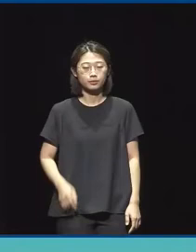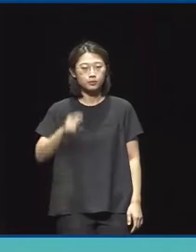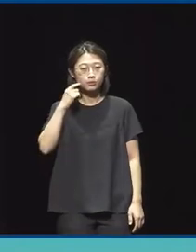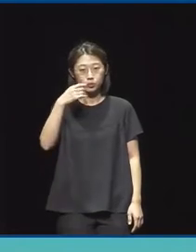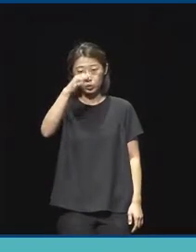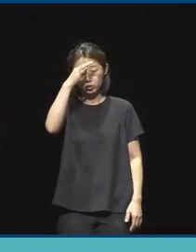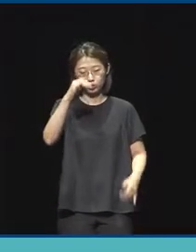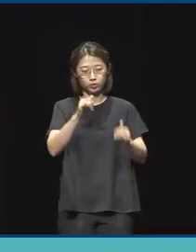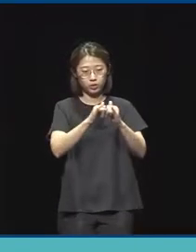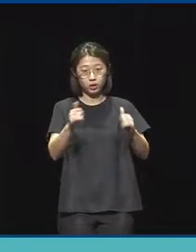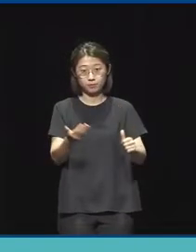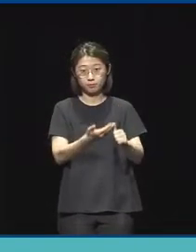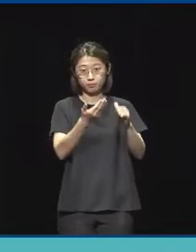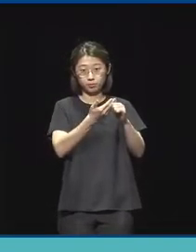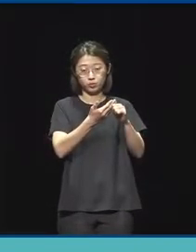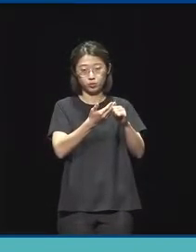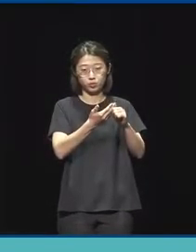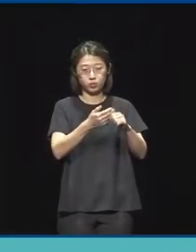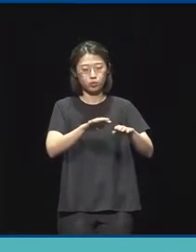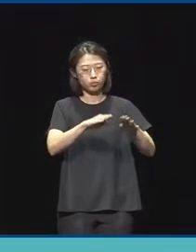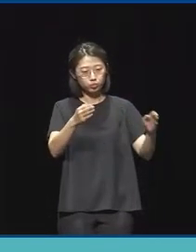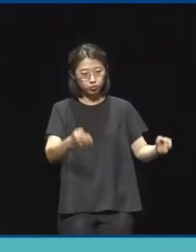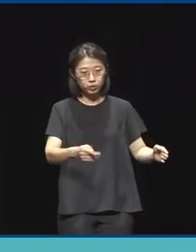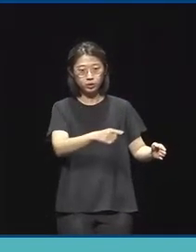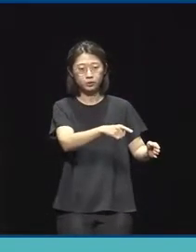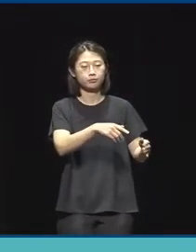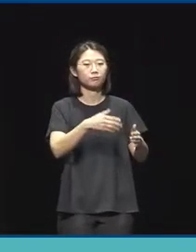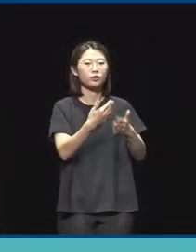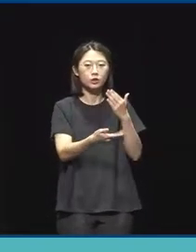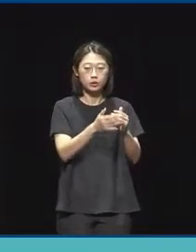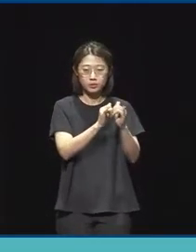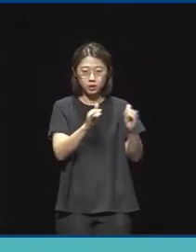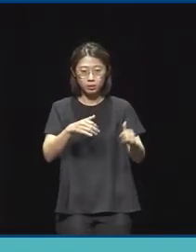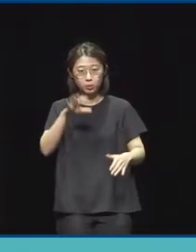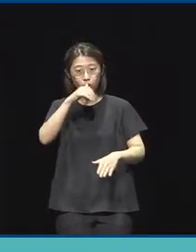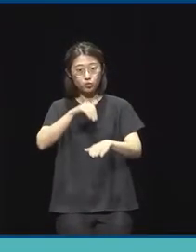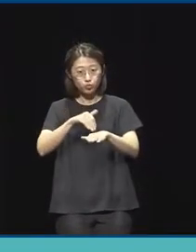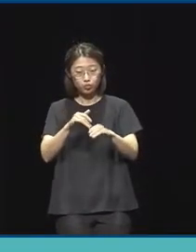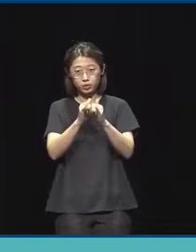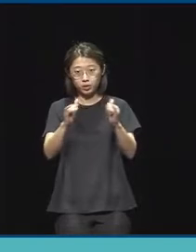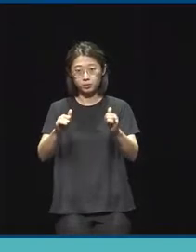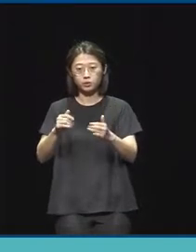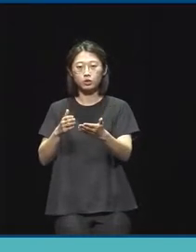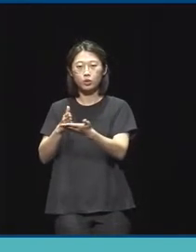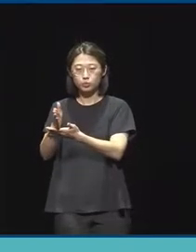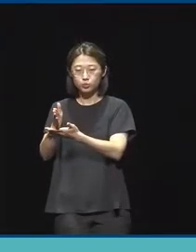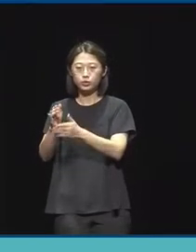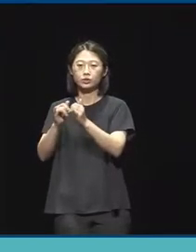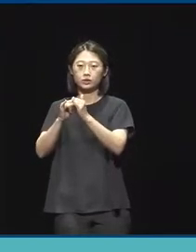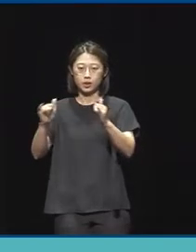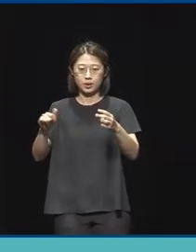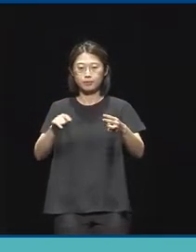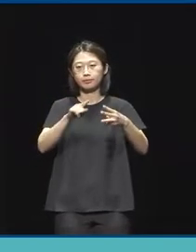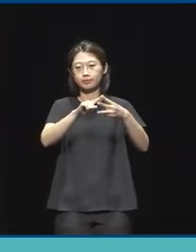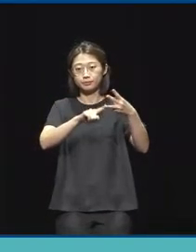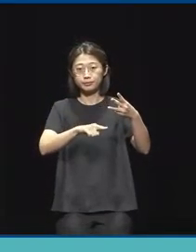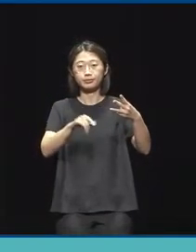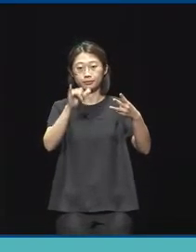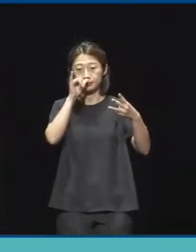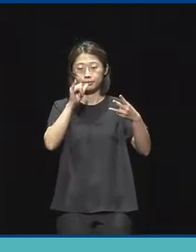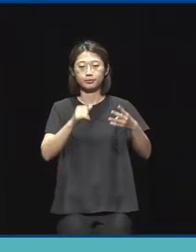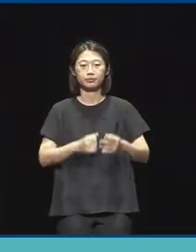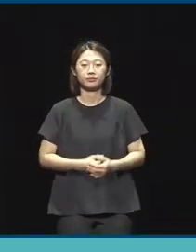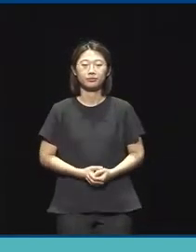예술인력 육성사업은 무대기술 인턴십 지원, 문화예술기관 연수단원 지원, 공연예술 전문인력 지원 3개 사업이